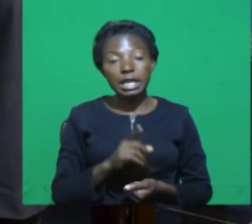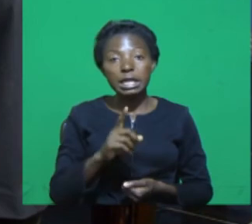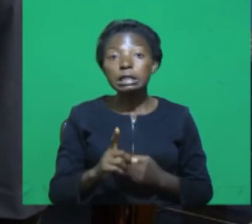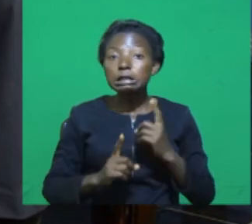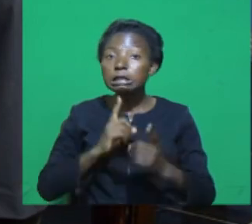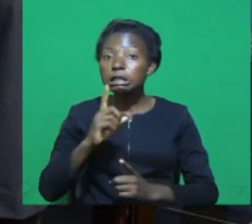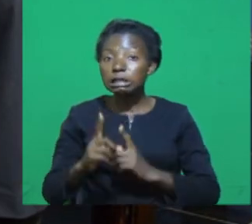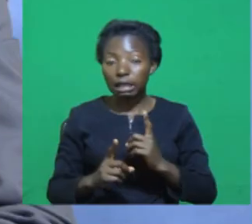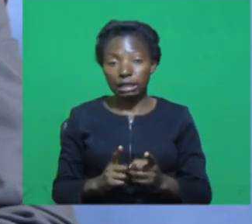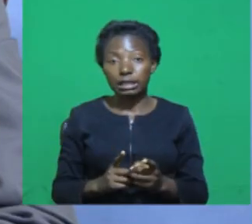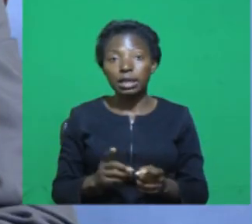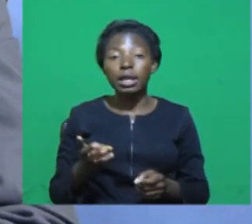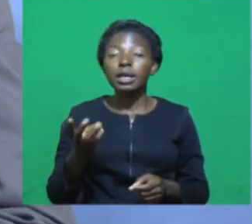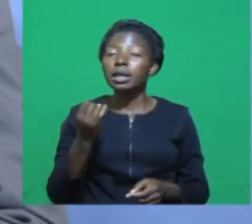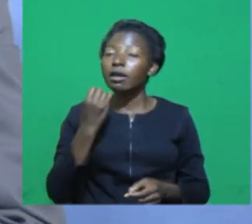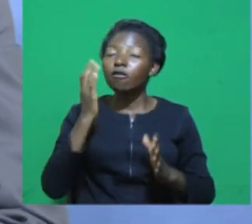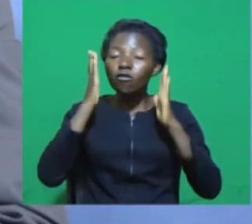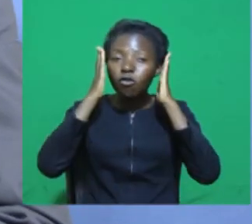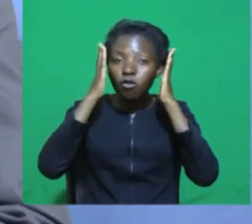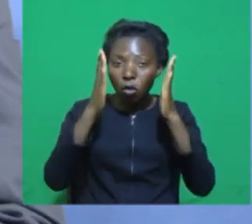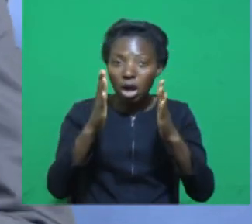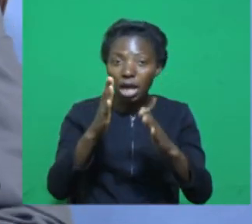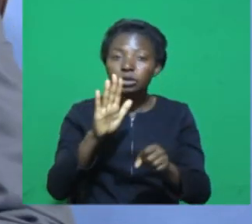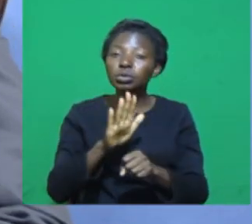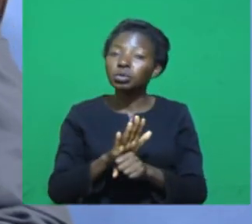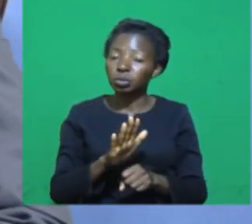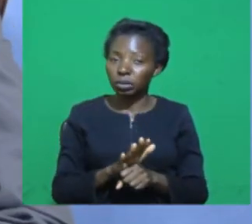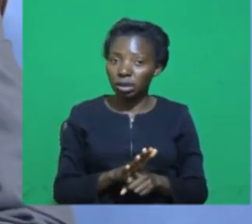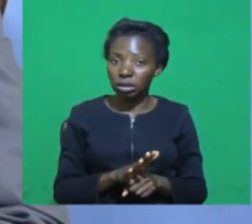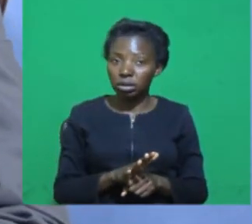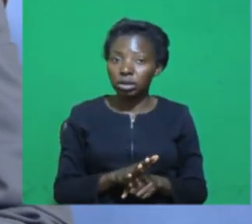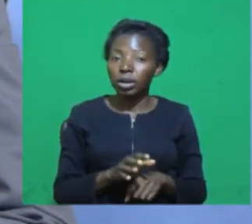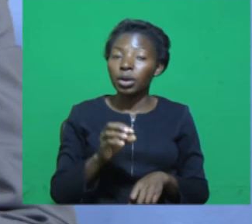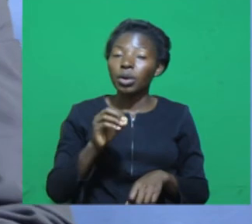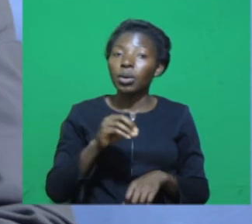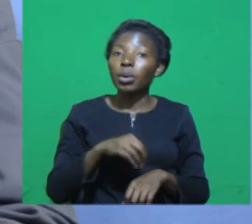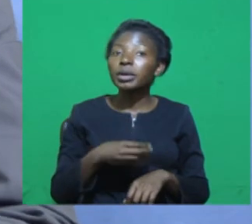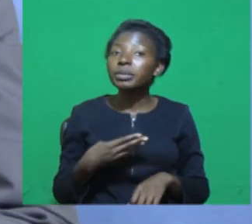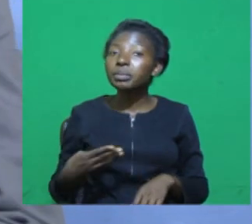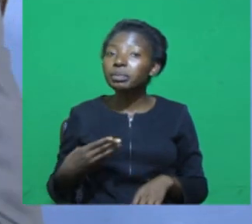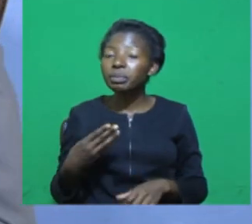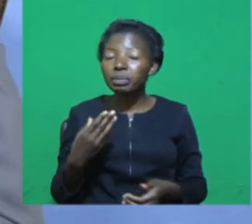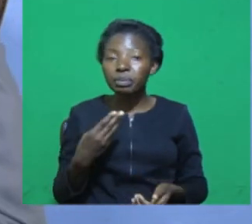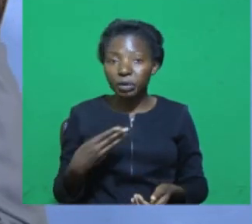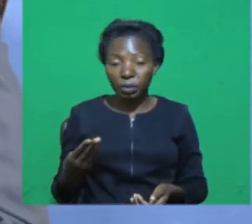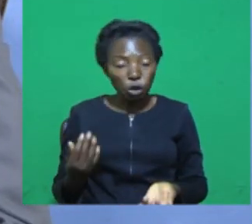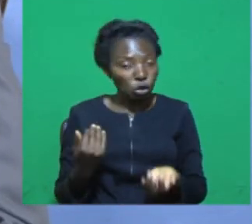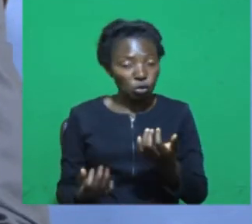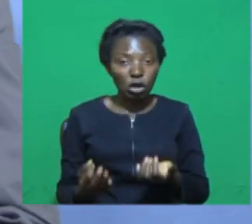hurukuro iyi yakanyanya kunanga zviri kurayirwa imomo kuri kurayirwa vana